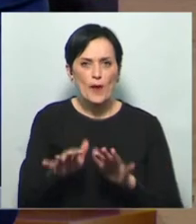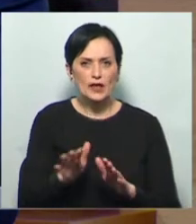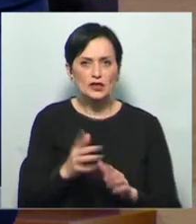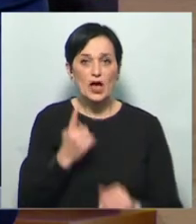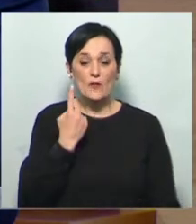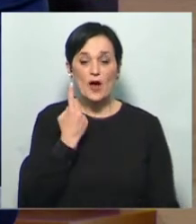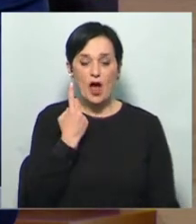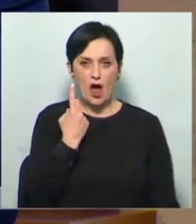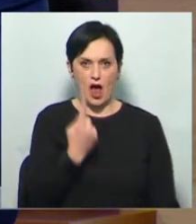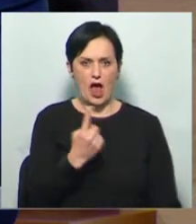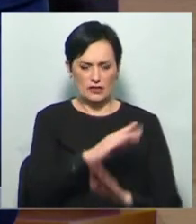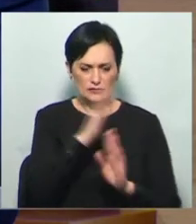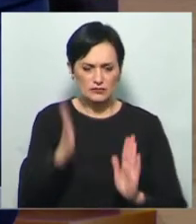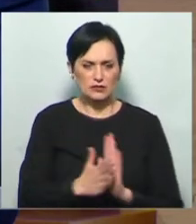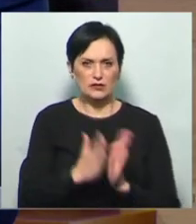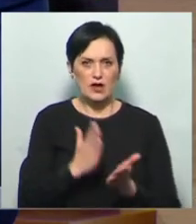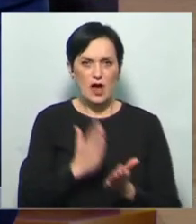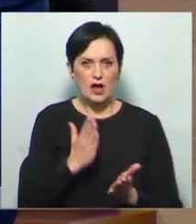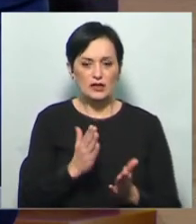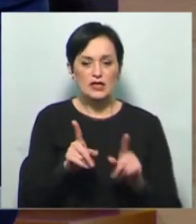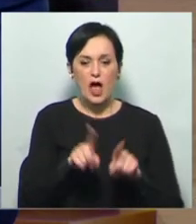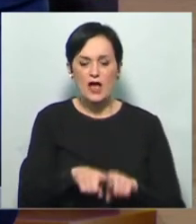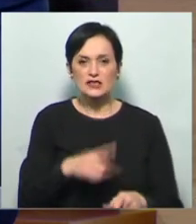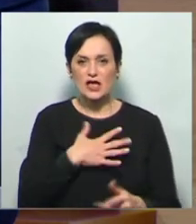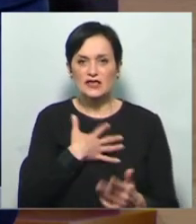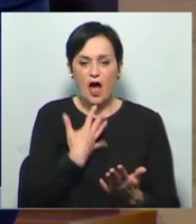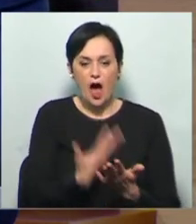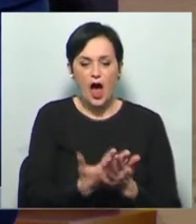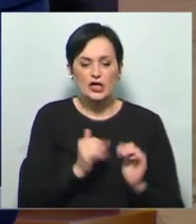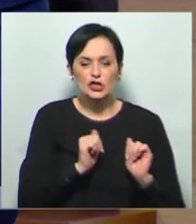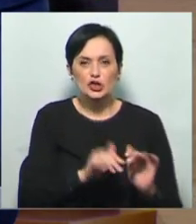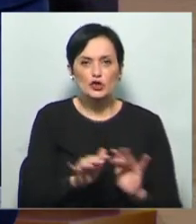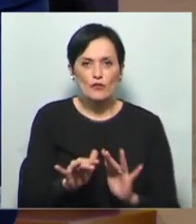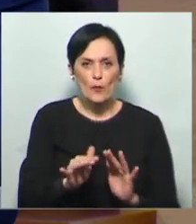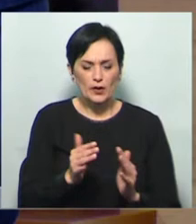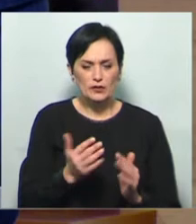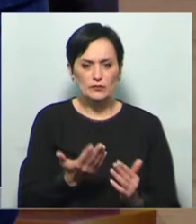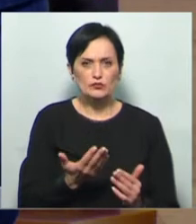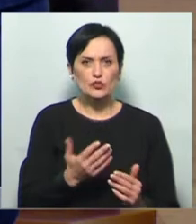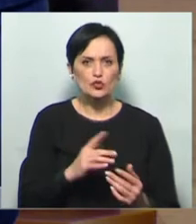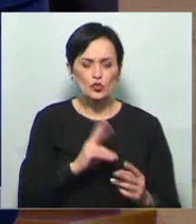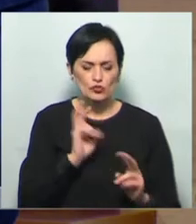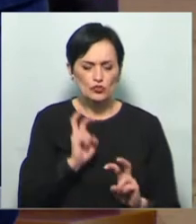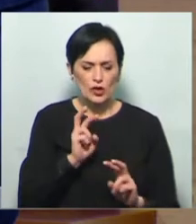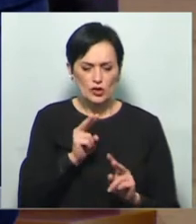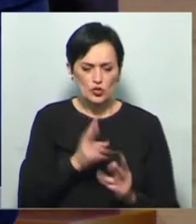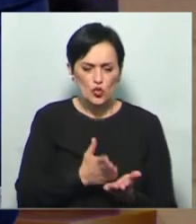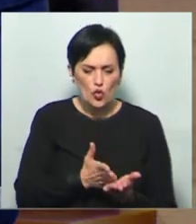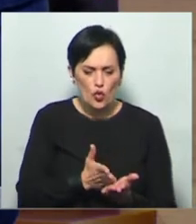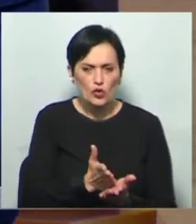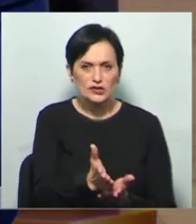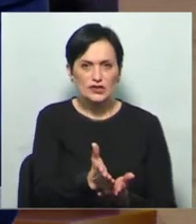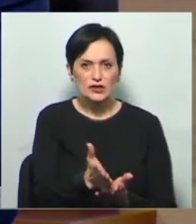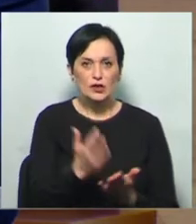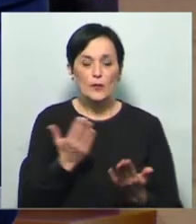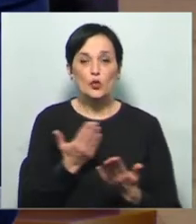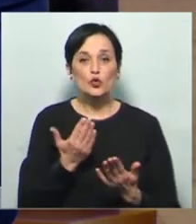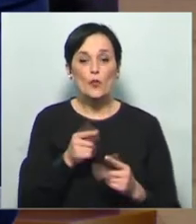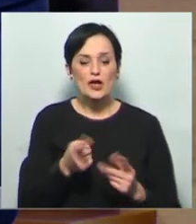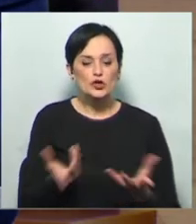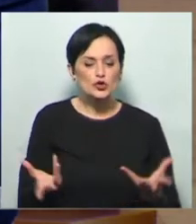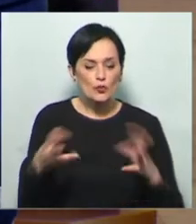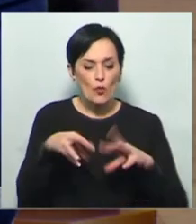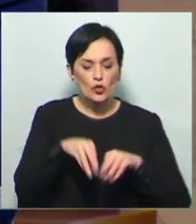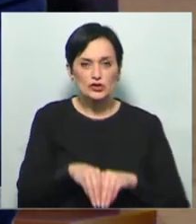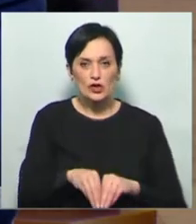რამდენადაც ერთბაშად ხდება ისეთი აქტივობების საკმაოდ ესეთ კონცენტრირება, რომელიც